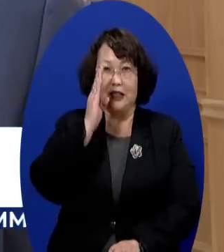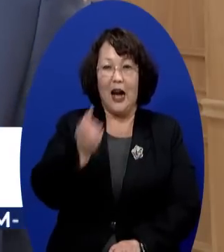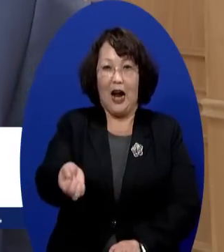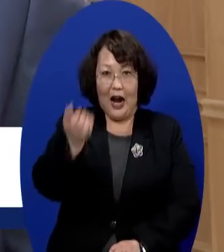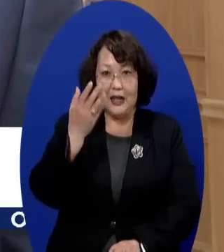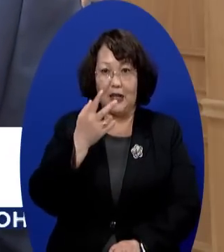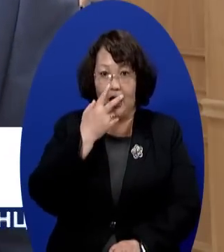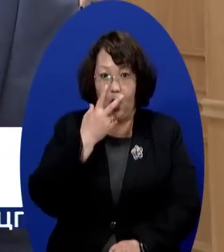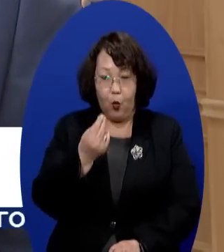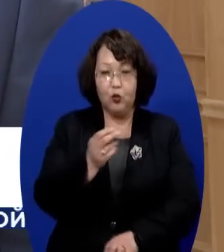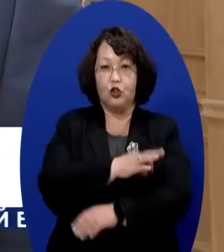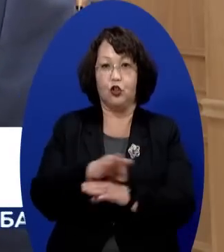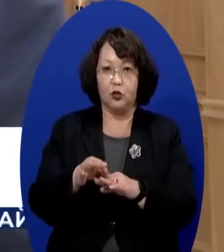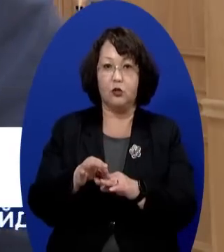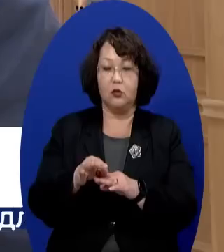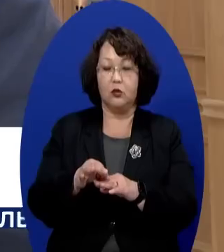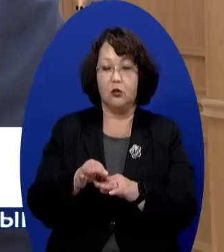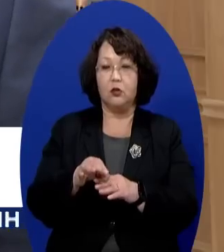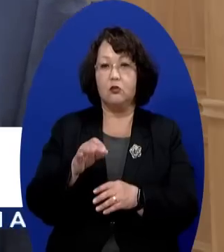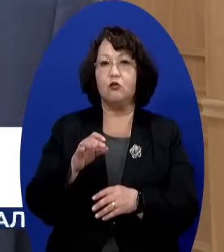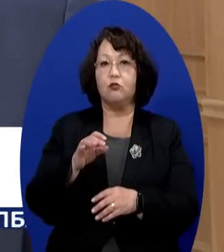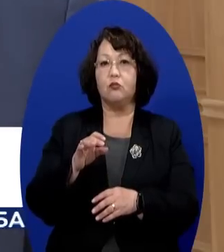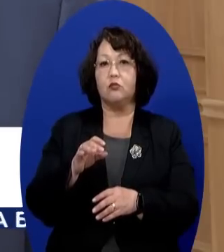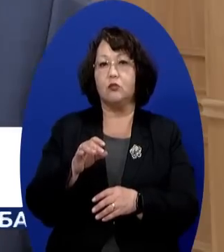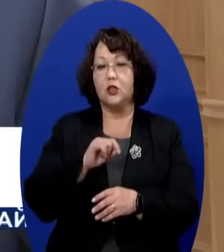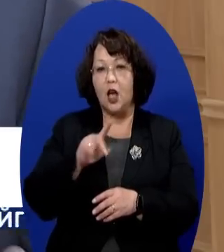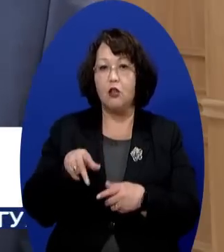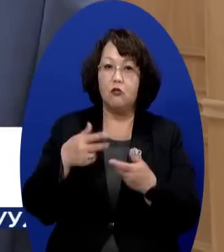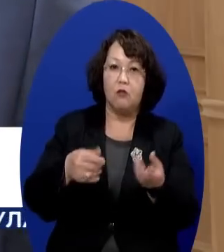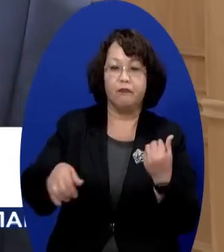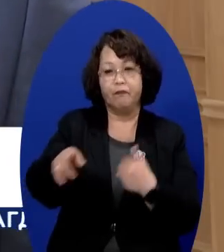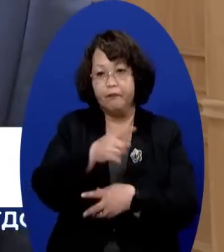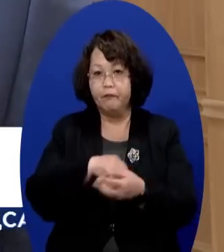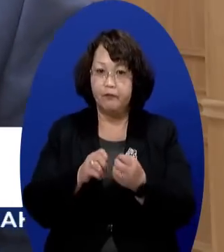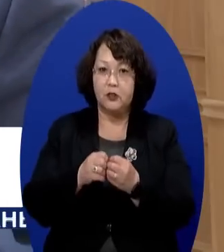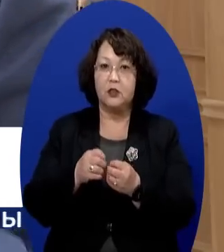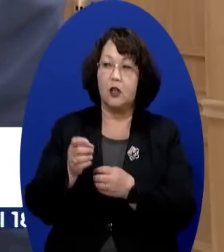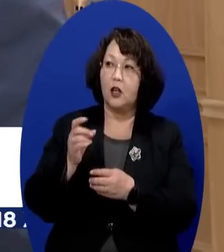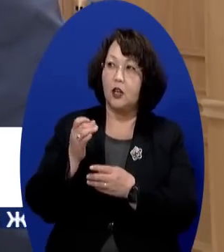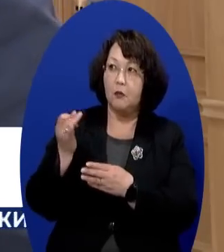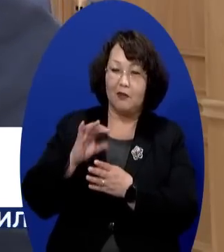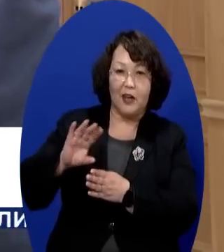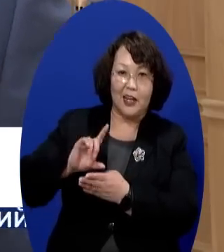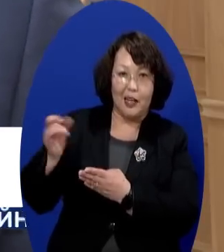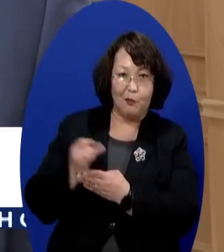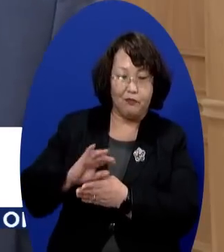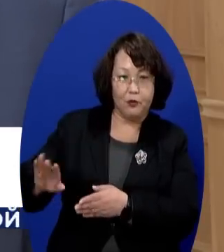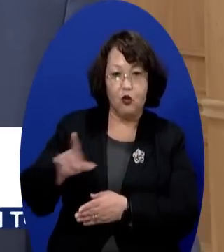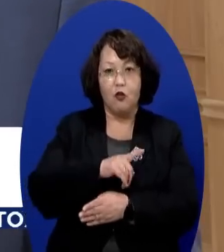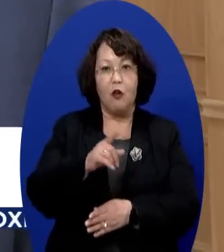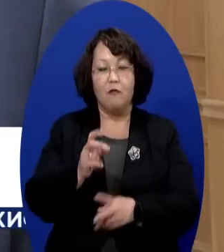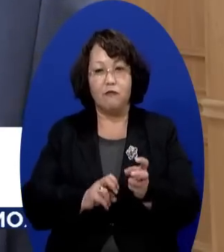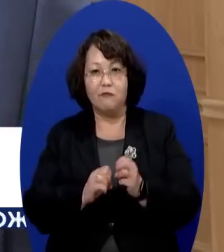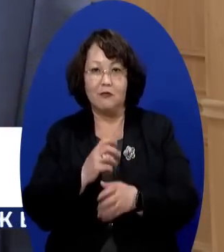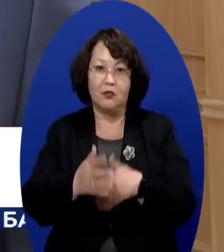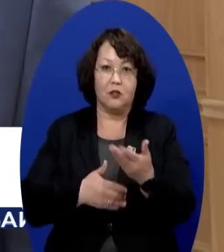санхүүжүүлээд тэр нь одоо хуцаанда экспортоо хийгээд импортоо орлоод валютын орлого авчраад ингээд эргүүлээд төлж явахт бол энэ өрийн